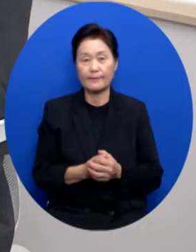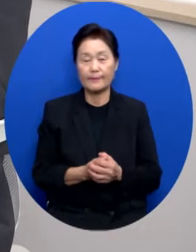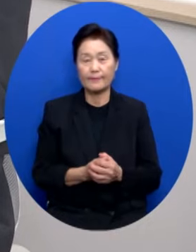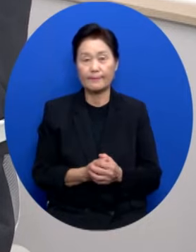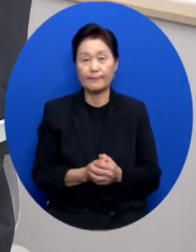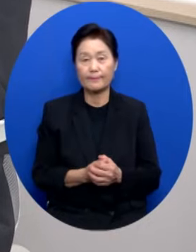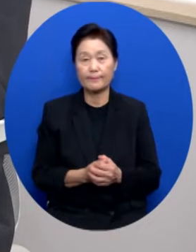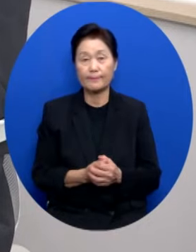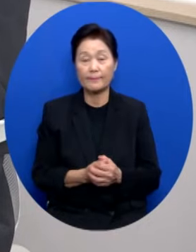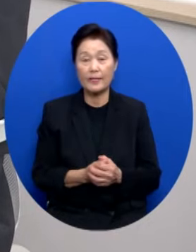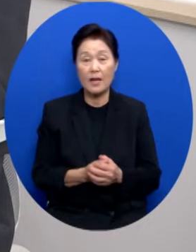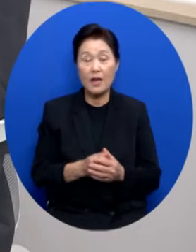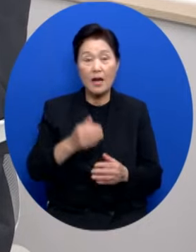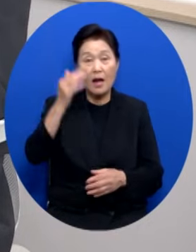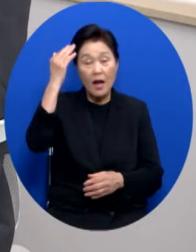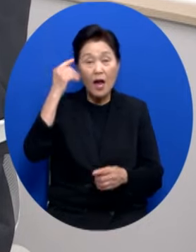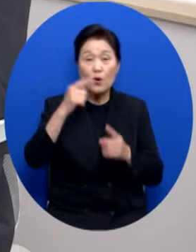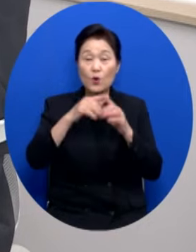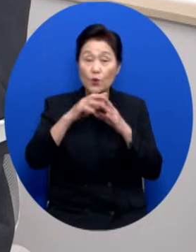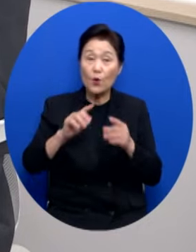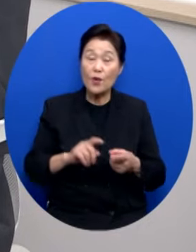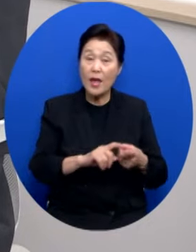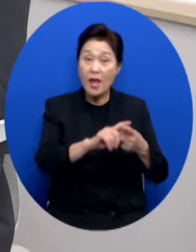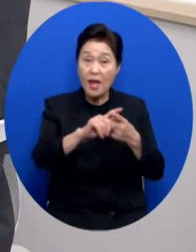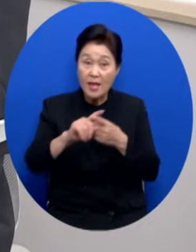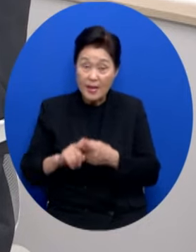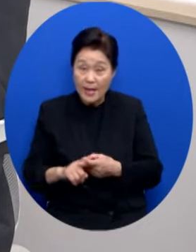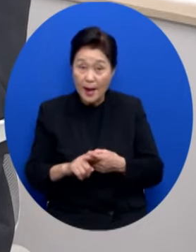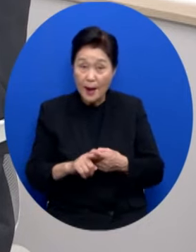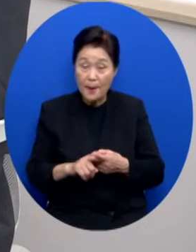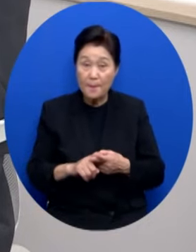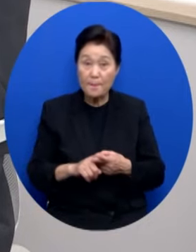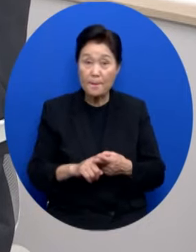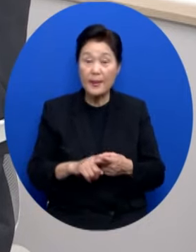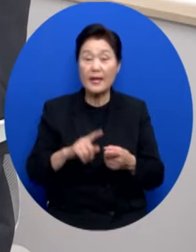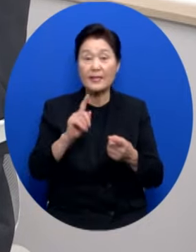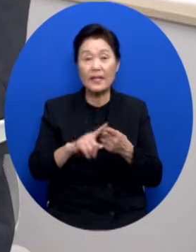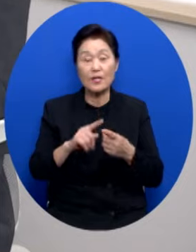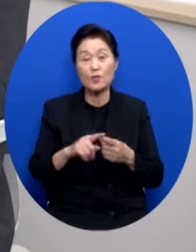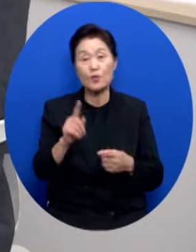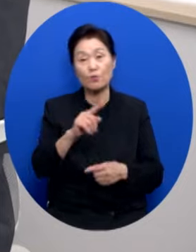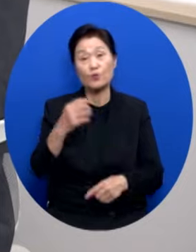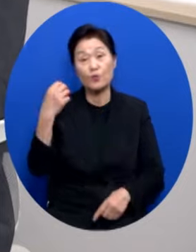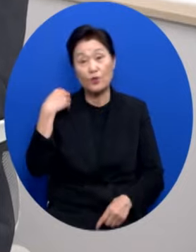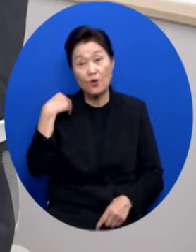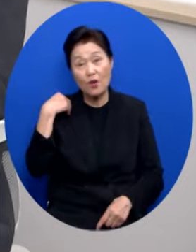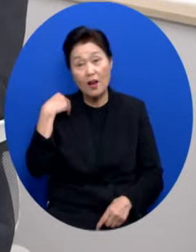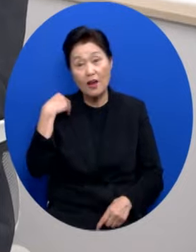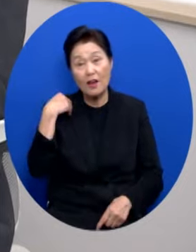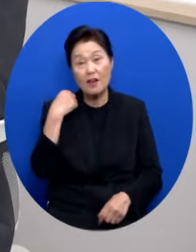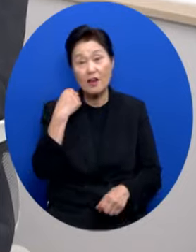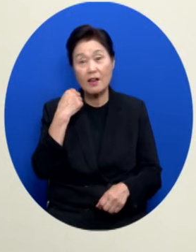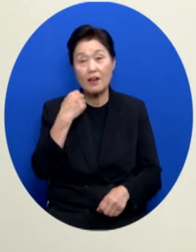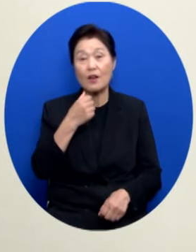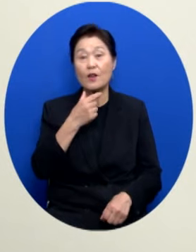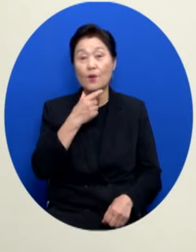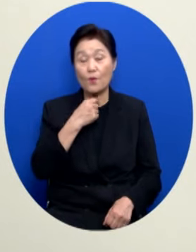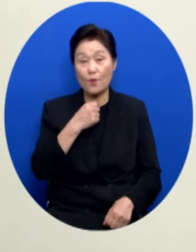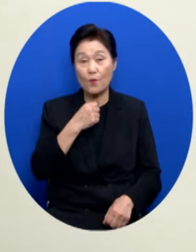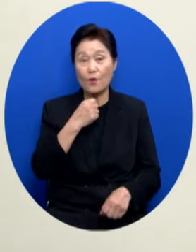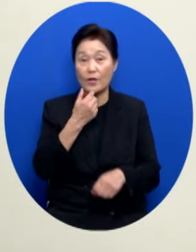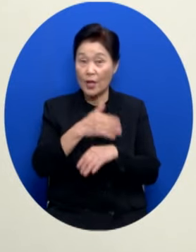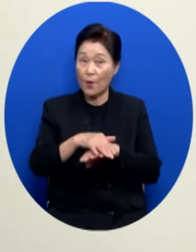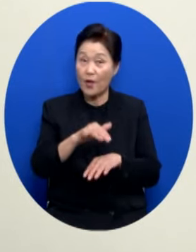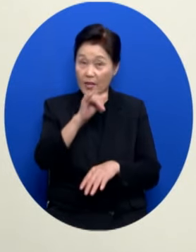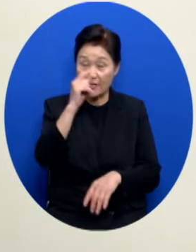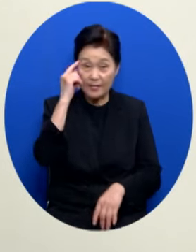좀 해주셨는데요. 한국교회 연합과 일치운동을 위해서 합신총회가 또 어떤 역할을 하시겠다라는 말씀하셨는데 구체적으로